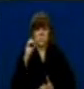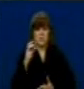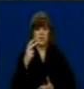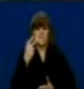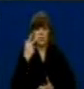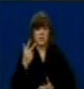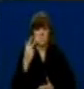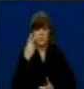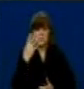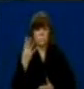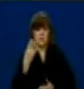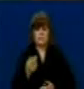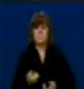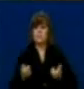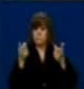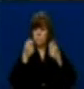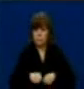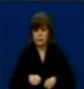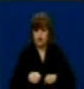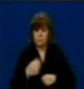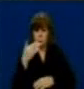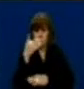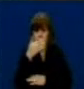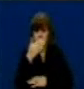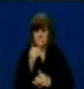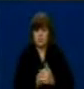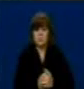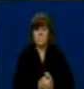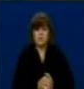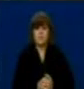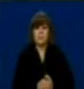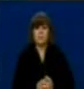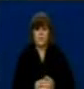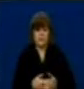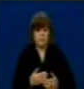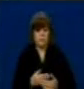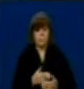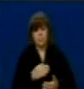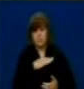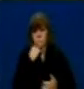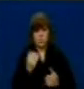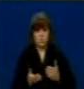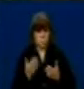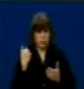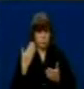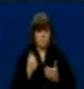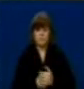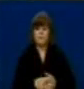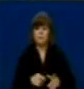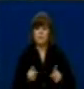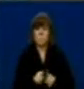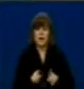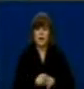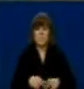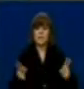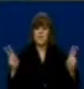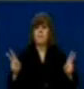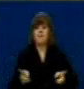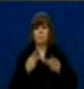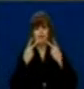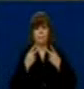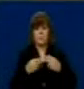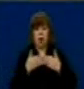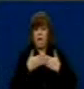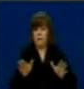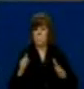334 biznese janë mbyllur ose 16,7% më shumë se sa në vitin 2011. Pra, më kollaj se përpara një mend